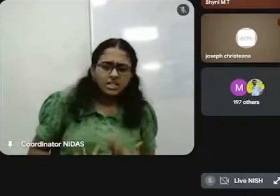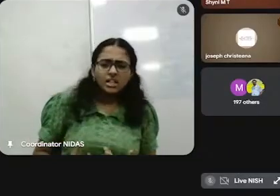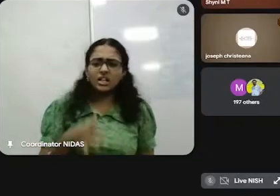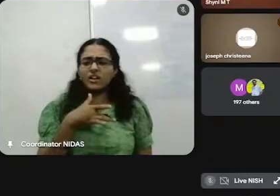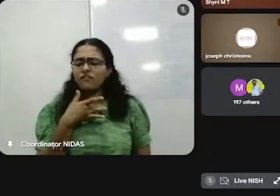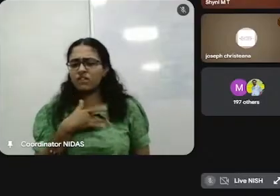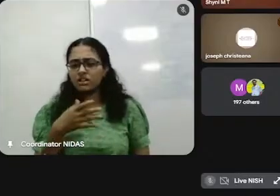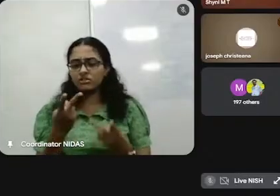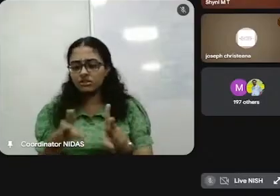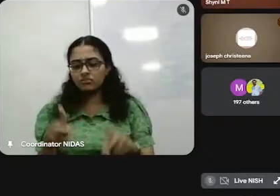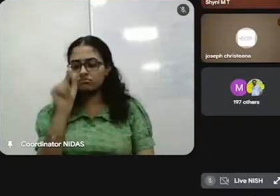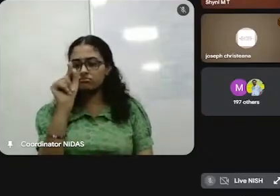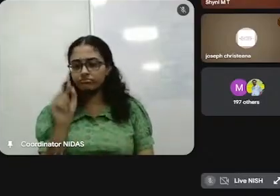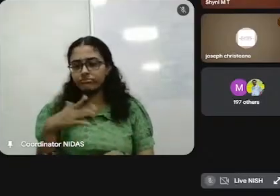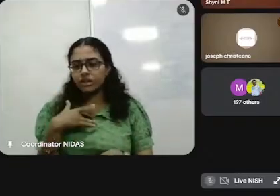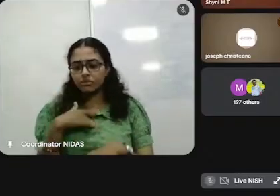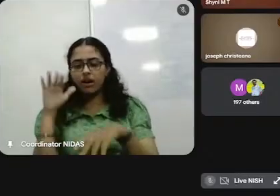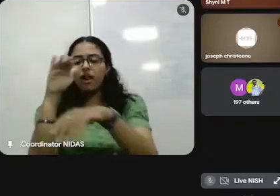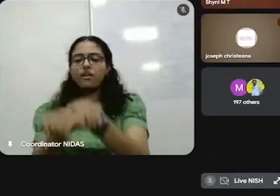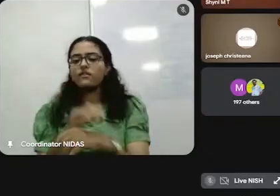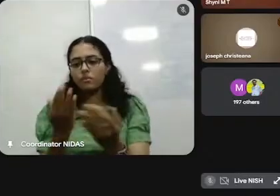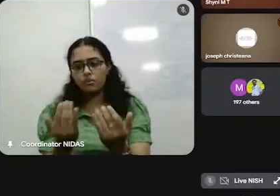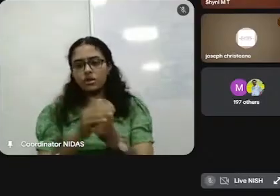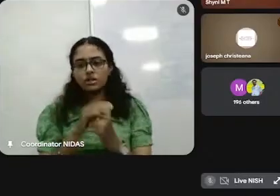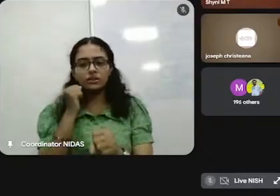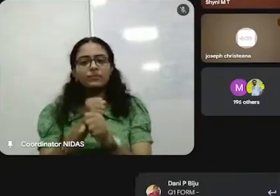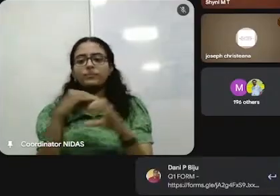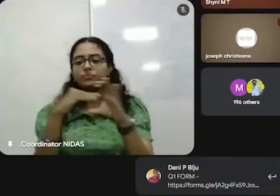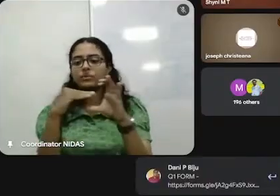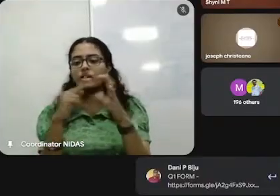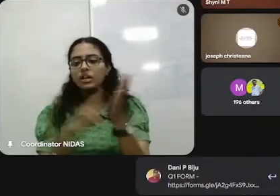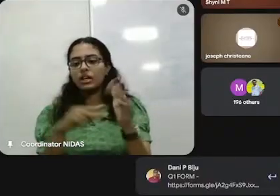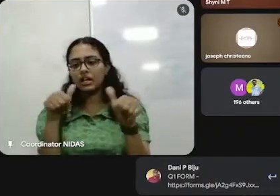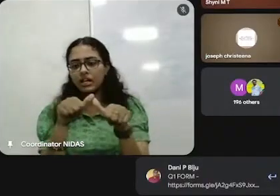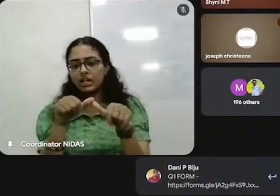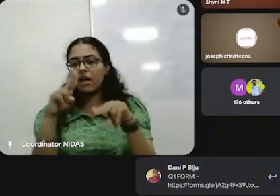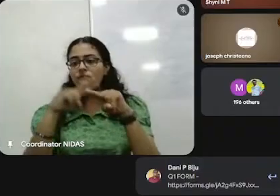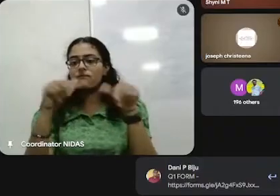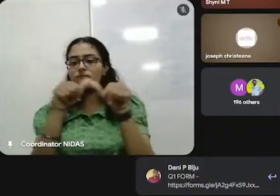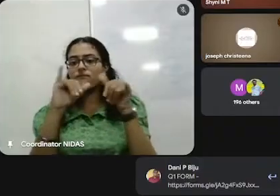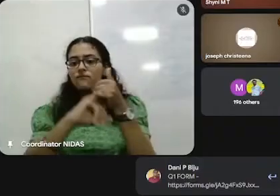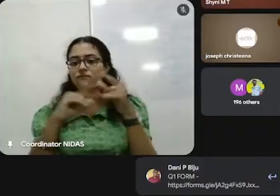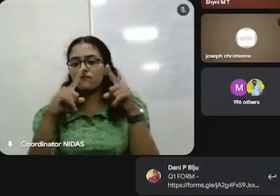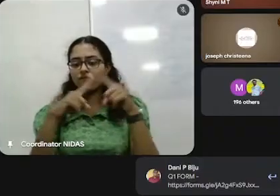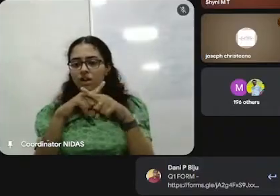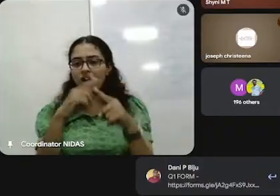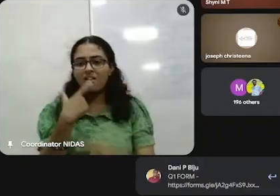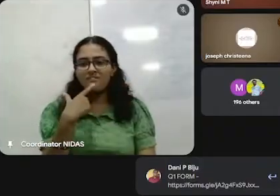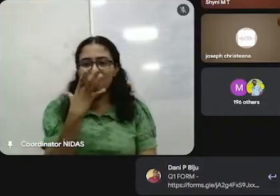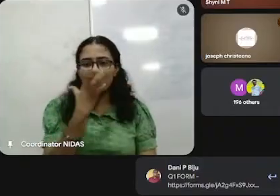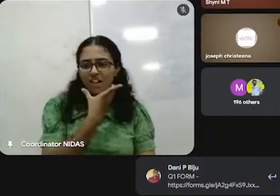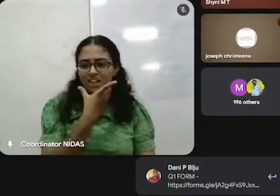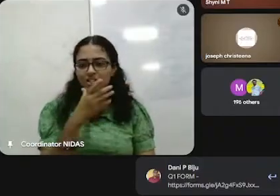അങ്ങനത്തെ സിംറ്റംസ് നമുക്ക് കുറച്ച് ഐഡന്റിഫൈ ചെയ്യാൻ പറ്റും. പിന്നെ ജീന മാഡം പറഞ്ഞ പോലെ ഫാസ്റ്റ്, അതായത് ഫേസ് ഇങ്ങനെ കോടുക, ആ സിംറ്റംസ്